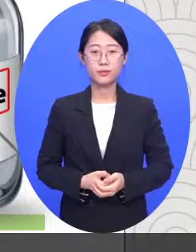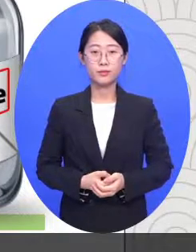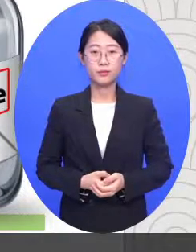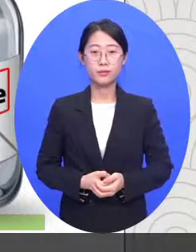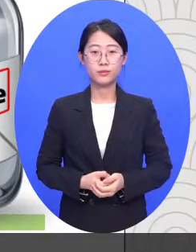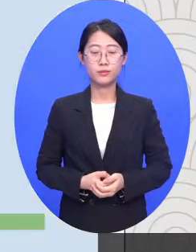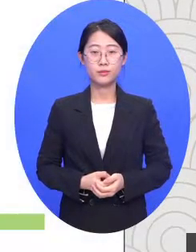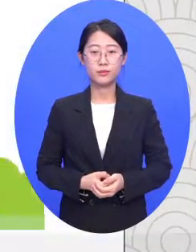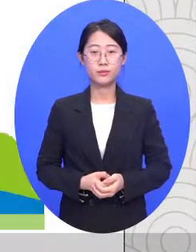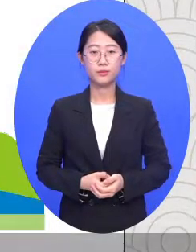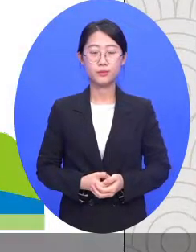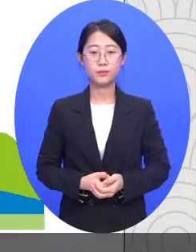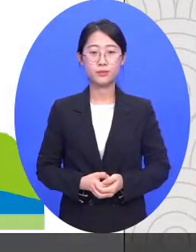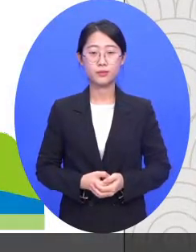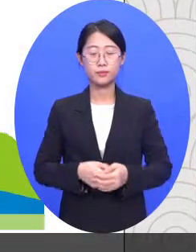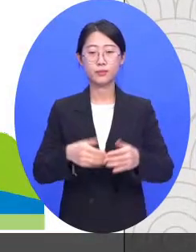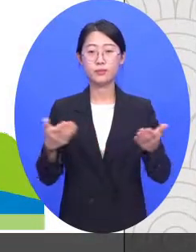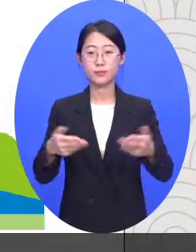바랍니다.